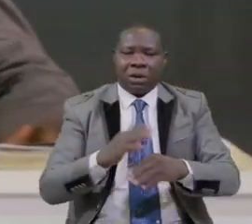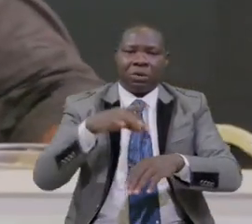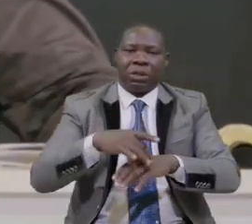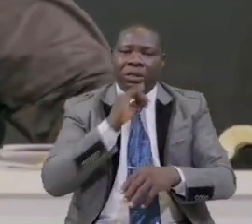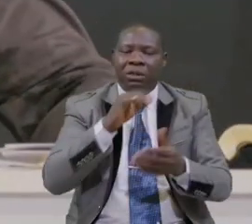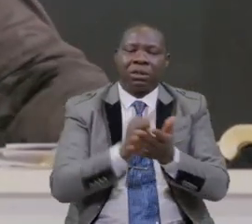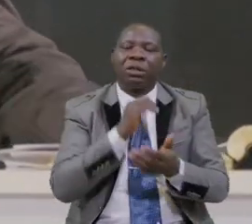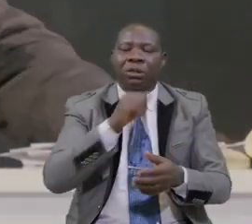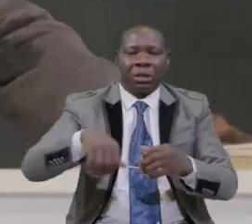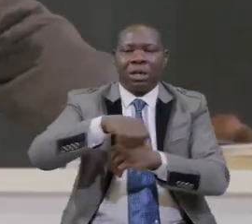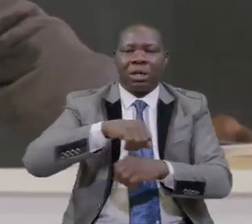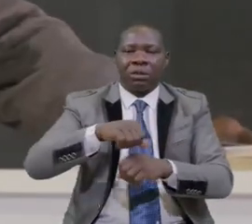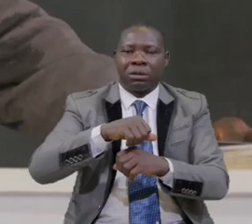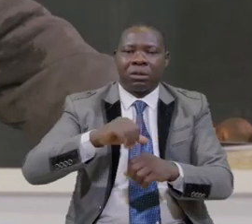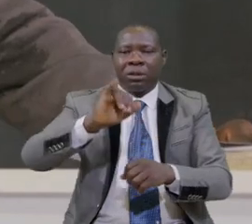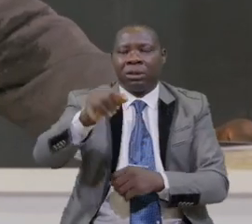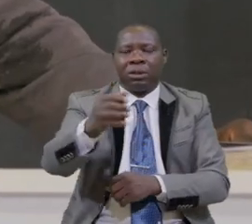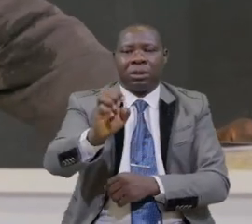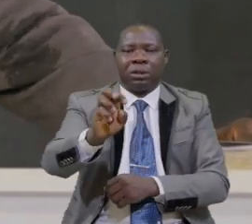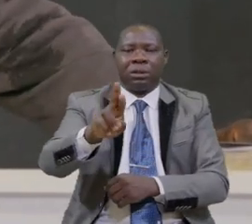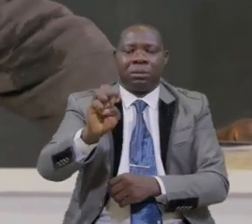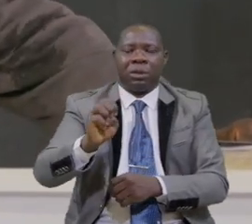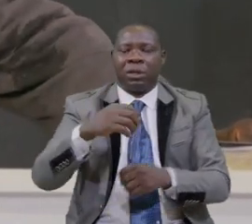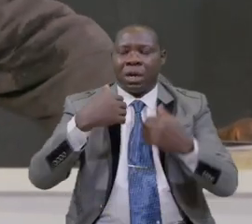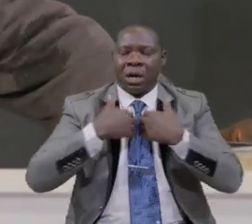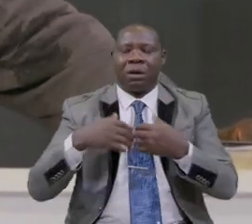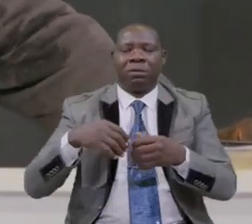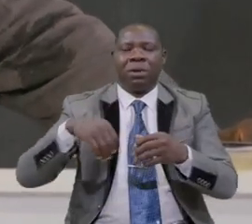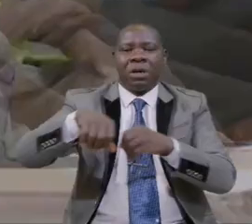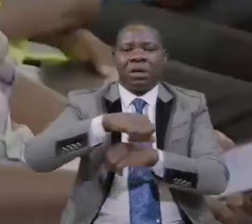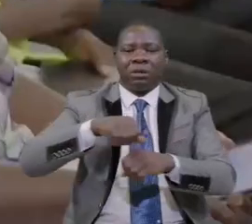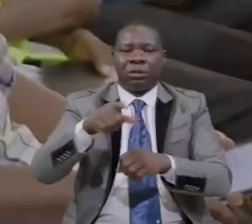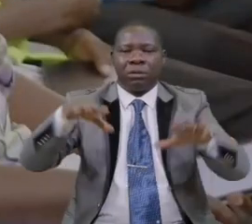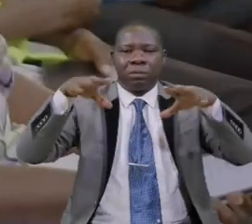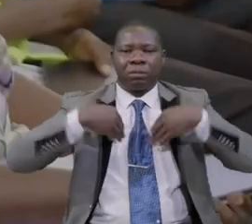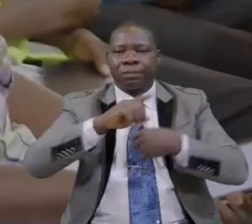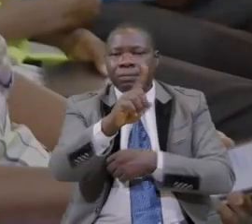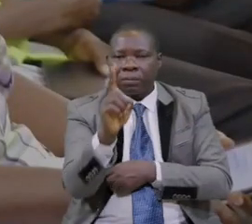onction, Jérémie avait l'onction. Tu l'acceptes?